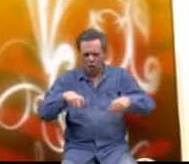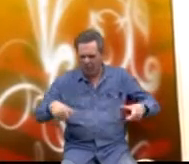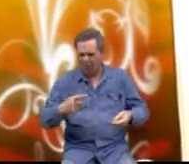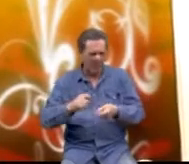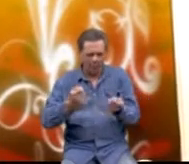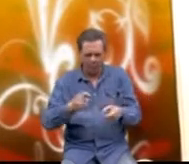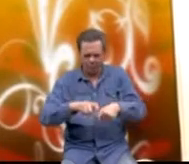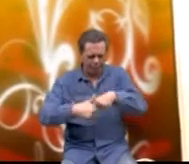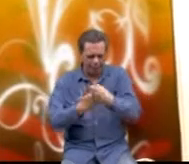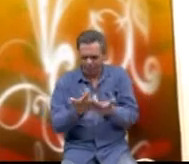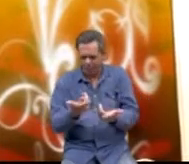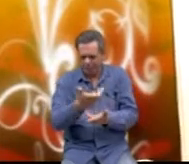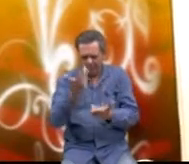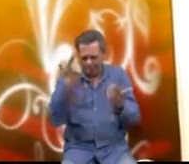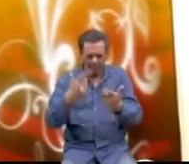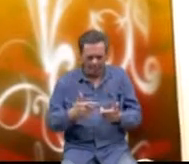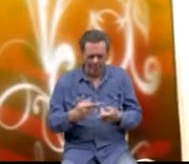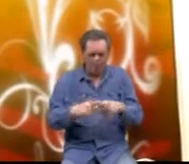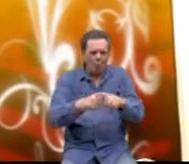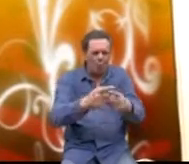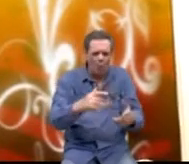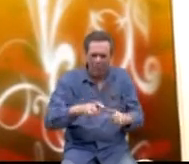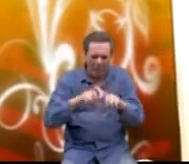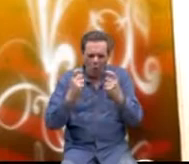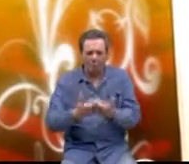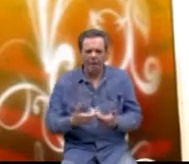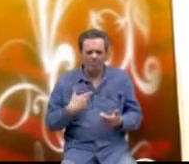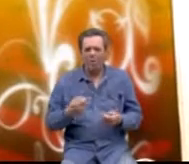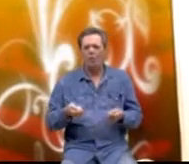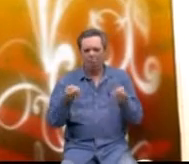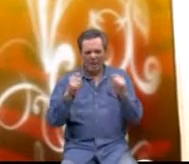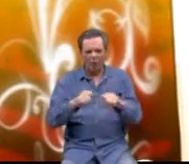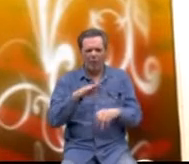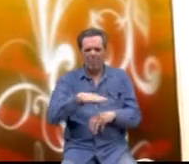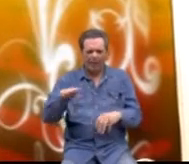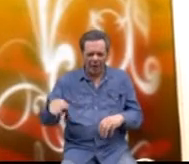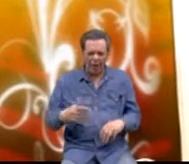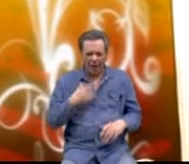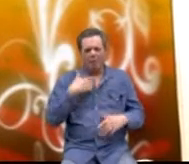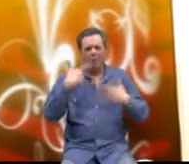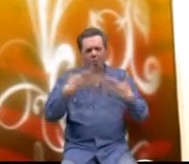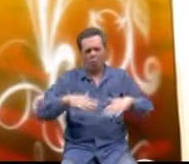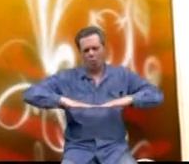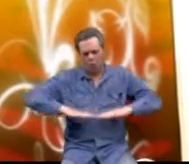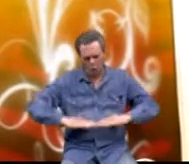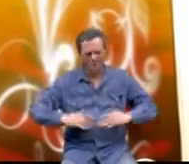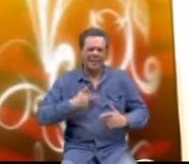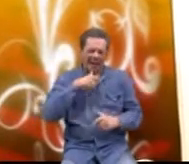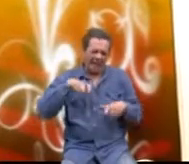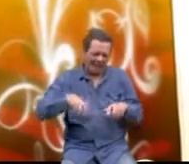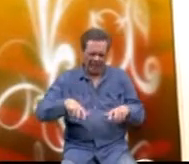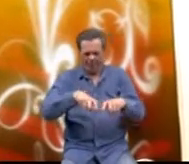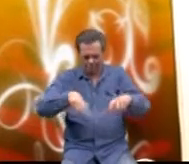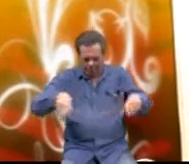rukotvorinama korisnika doma. Sve gore. Sve gore. Zatvorit ćemo parkiralište, mm-hmm, i lijepo ćemo staviti stolice za starije